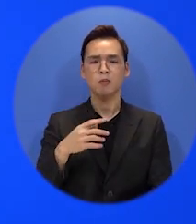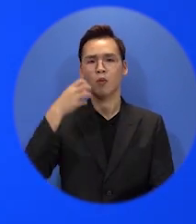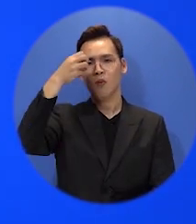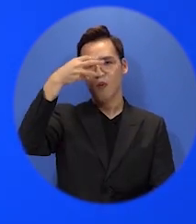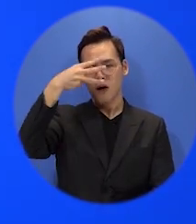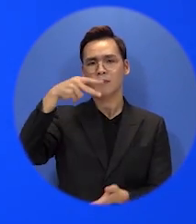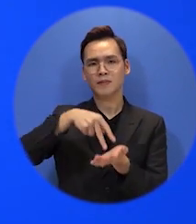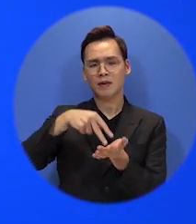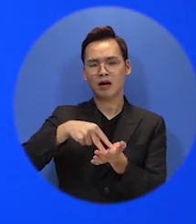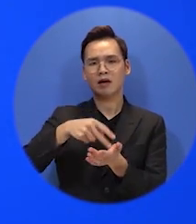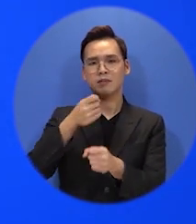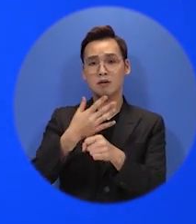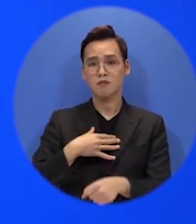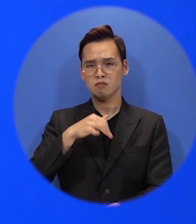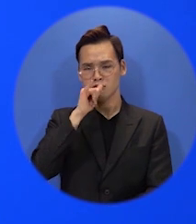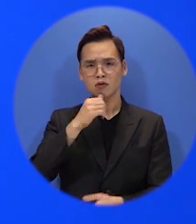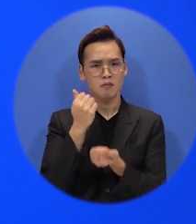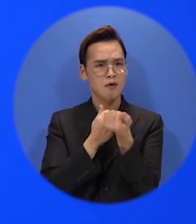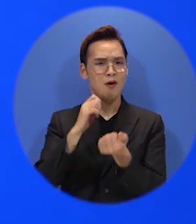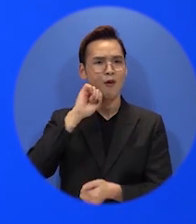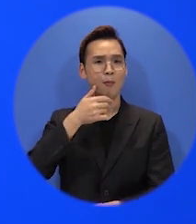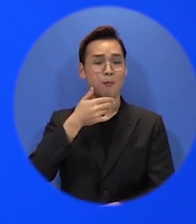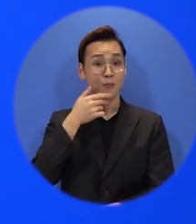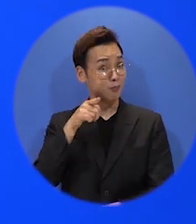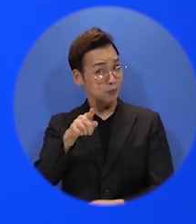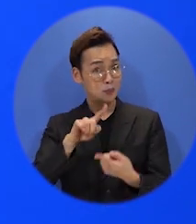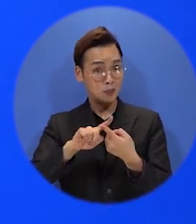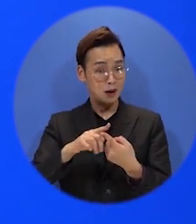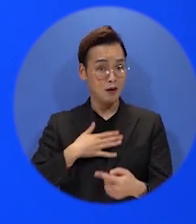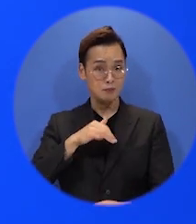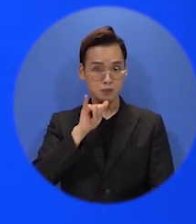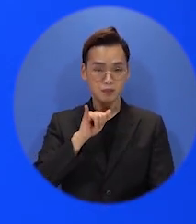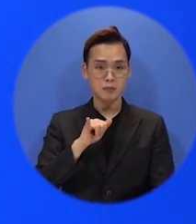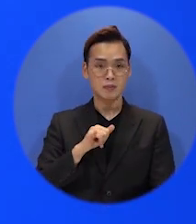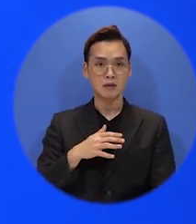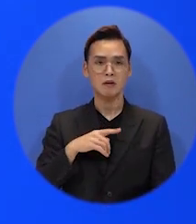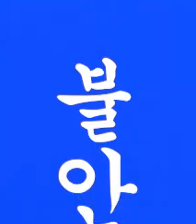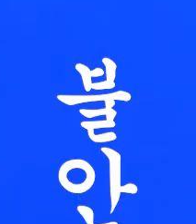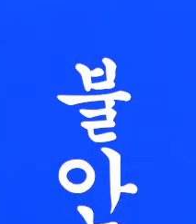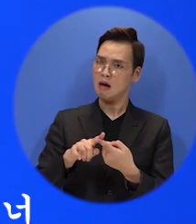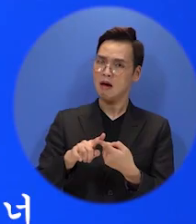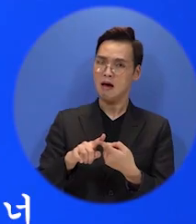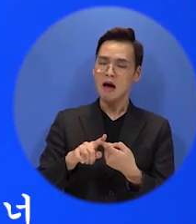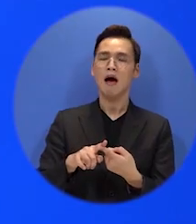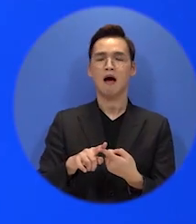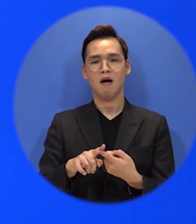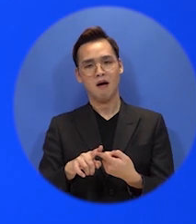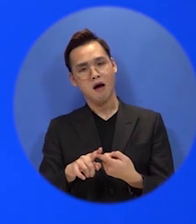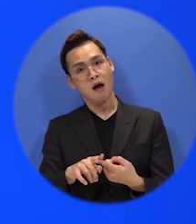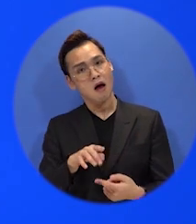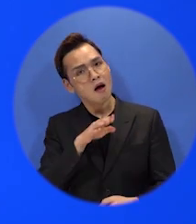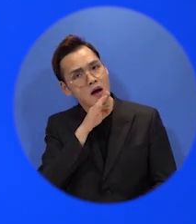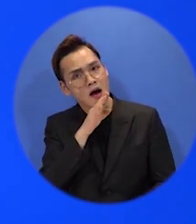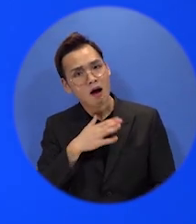다잘 알고 계시더라고요. 그래서 설명하는데 그렇게 어렵지 않아요. 민수쌤도 잘 알고 계시죠? 학생부 종합전형이요? 응. 학생부 종합전형? 진짜